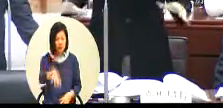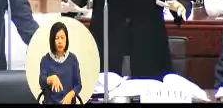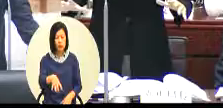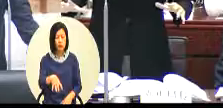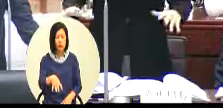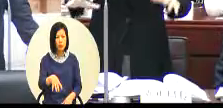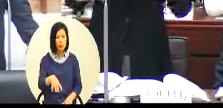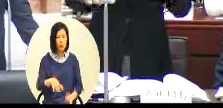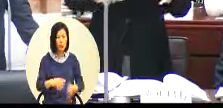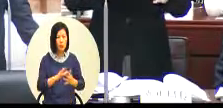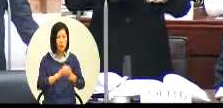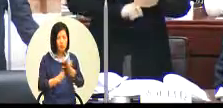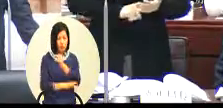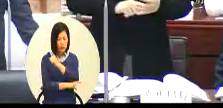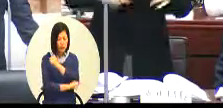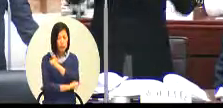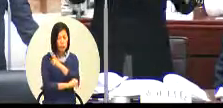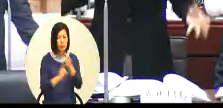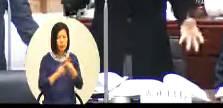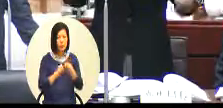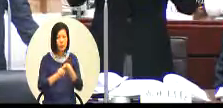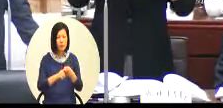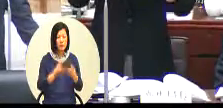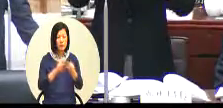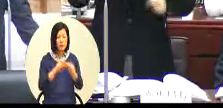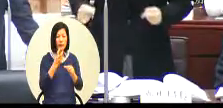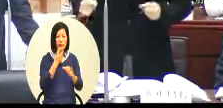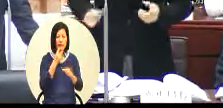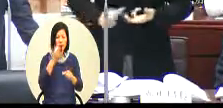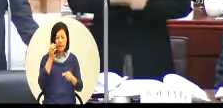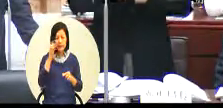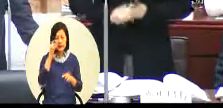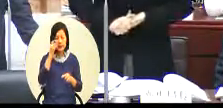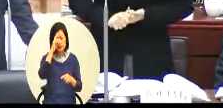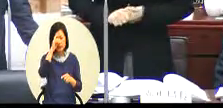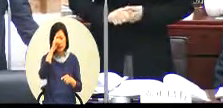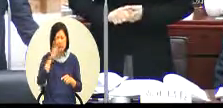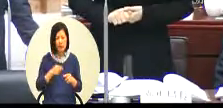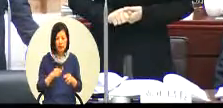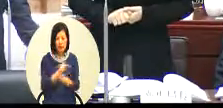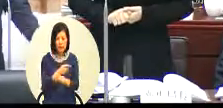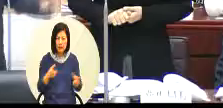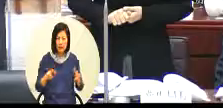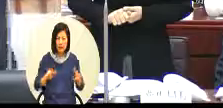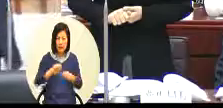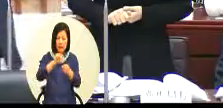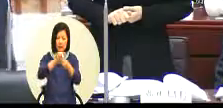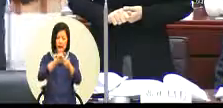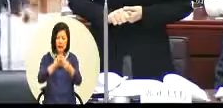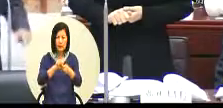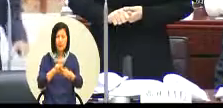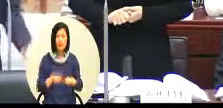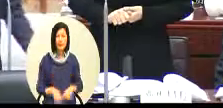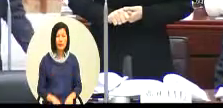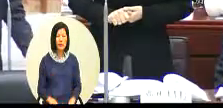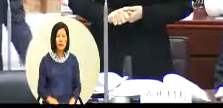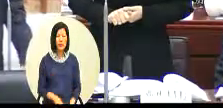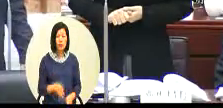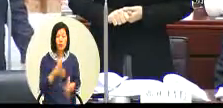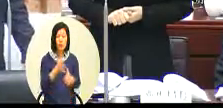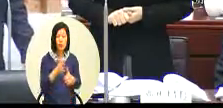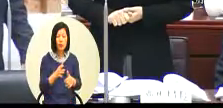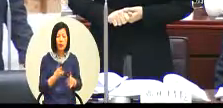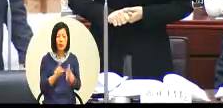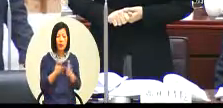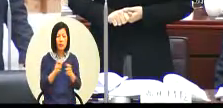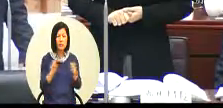基础。但是因为中央希望它的功能要再提升，开放的天数也要再增加。 我是问你长照站，你讲的是